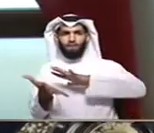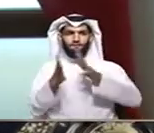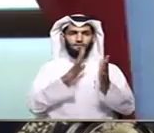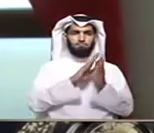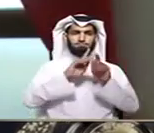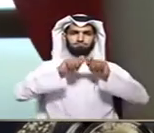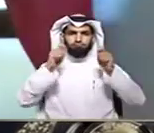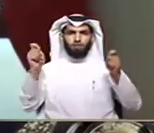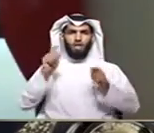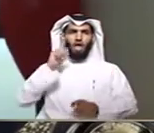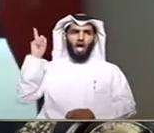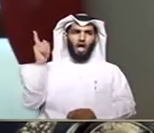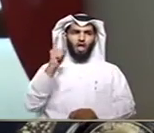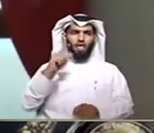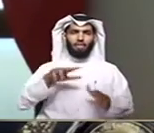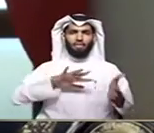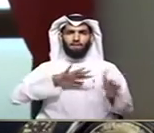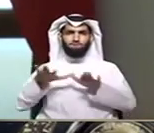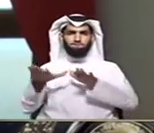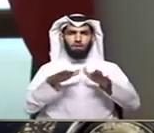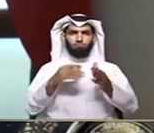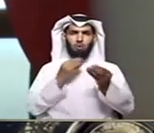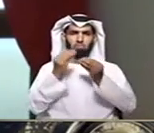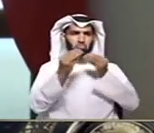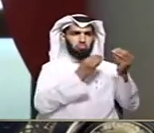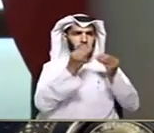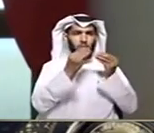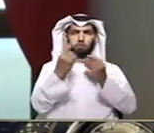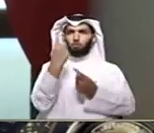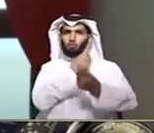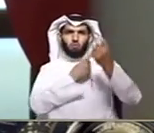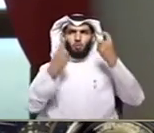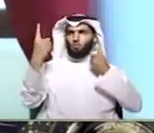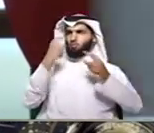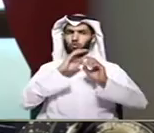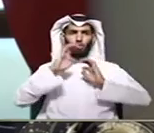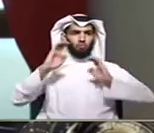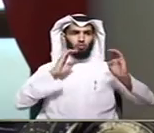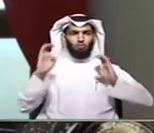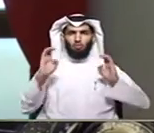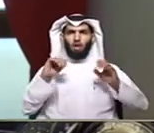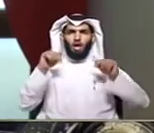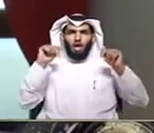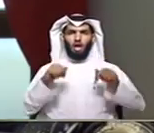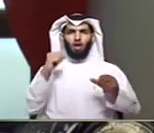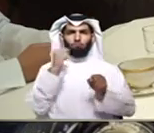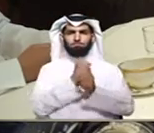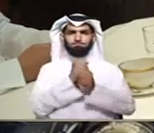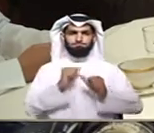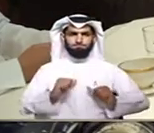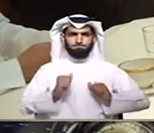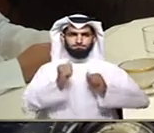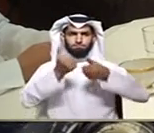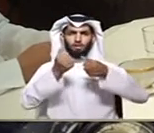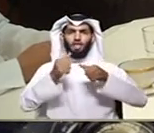المحلية والدولية على طاولة النقاش، حيث استعرض مع الصحفيين دور دولة الكويت الإقليمي الحيوي في الحفاظ على